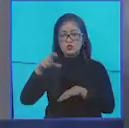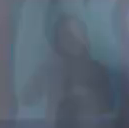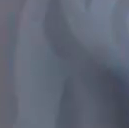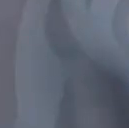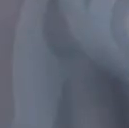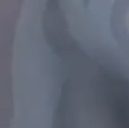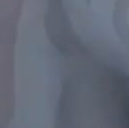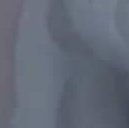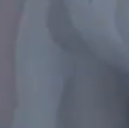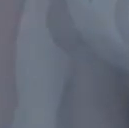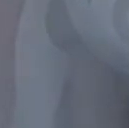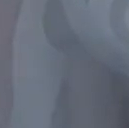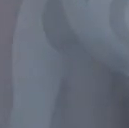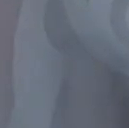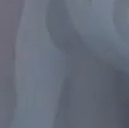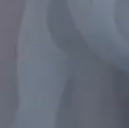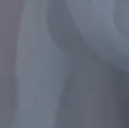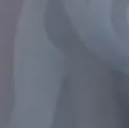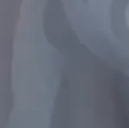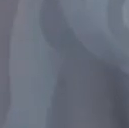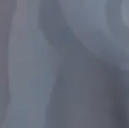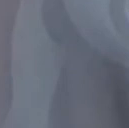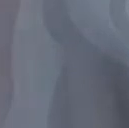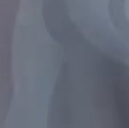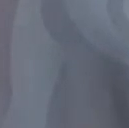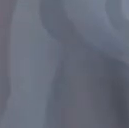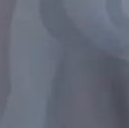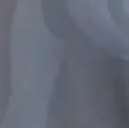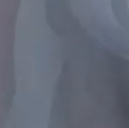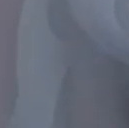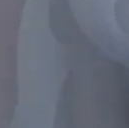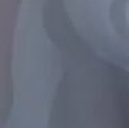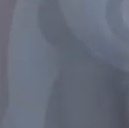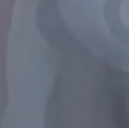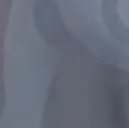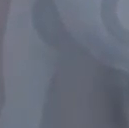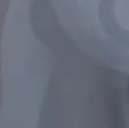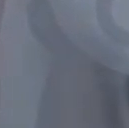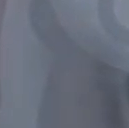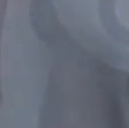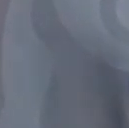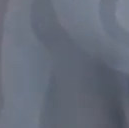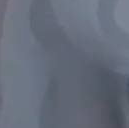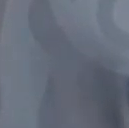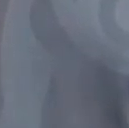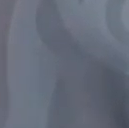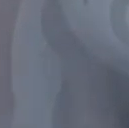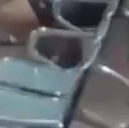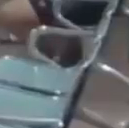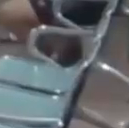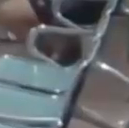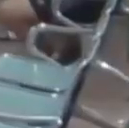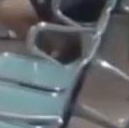dalam keadaan telanjang dan sudah kami evakuasi ke Puskesmas untuk dalam menerima perawatan.